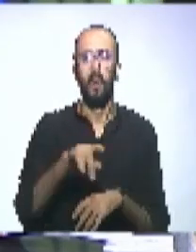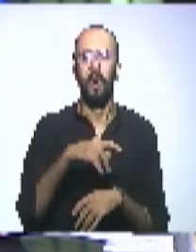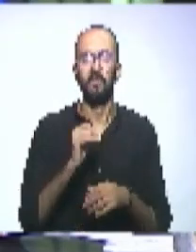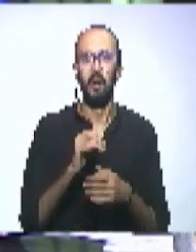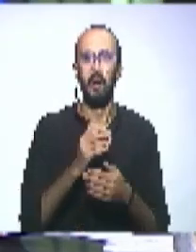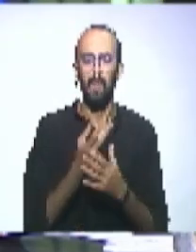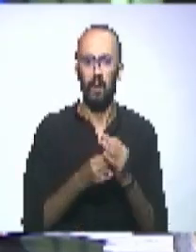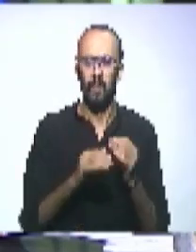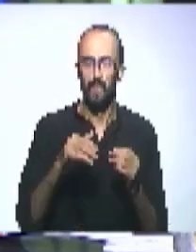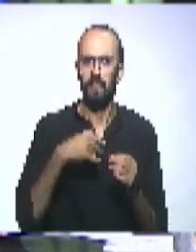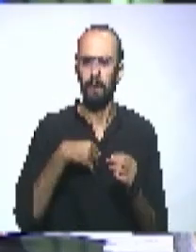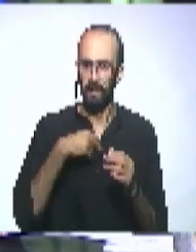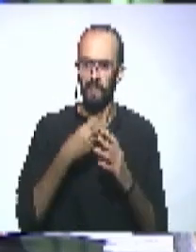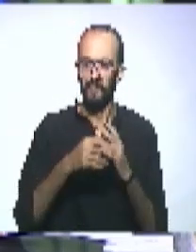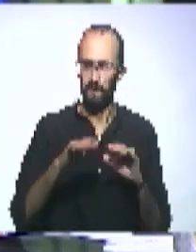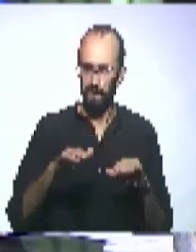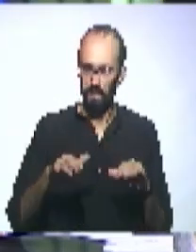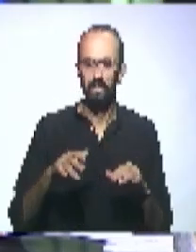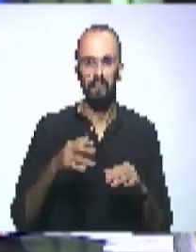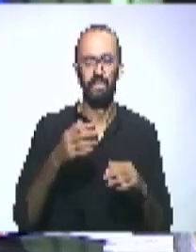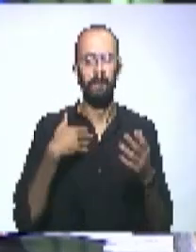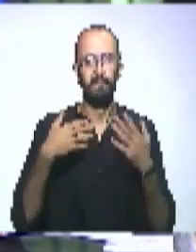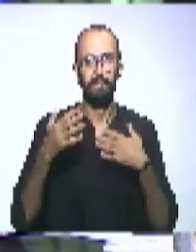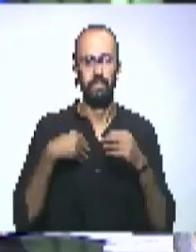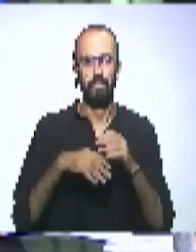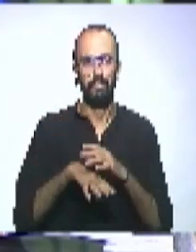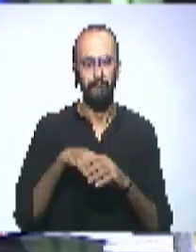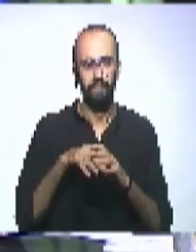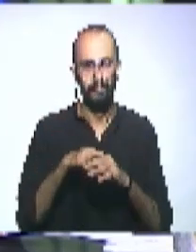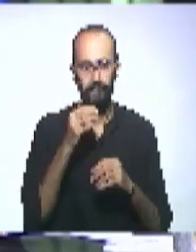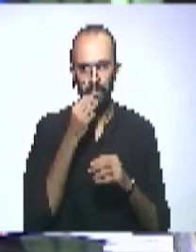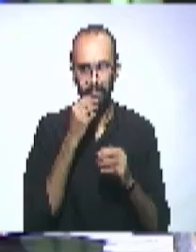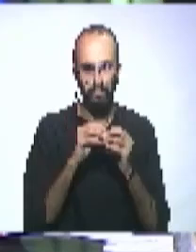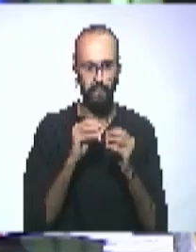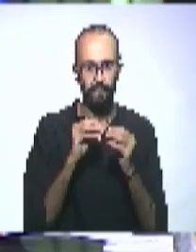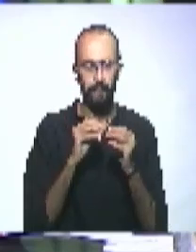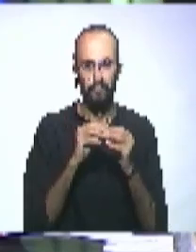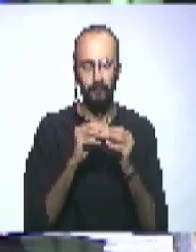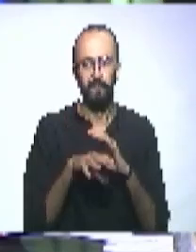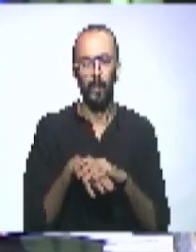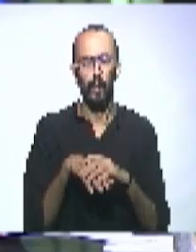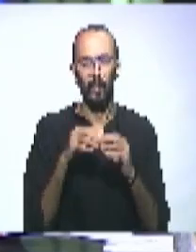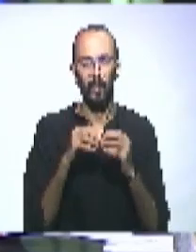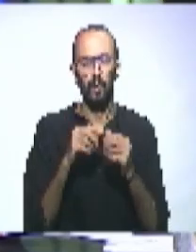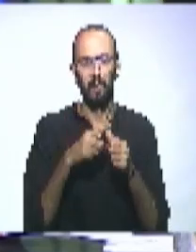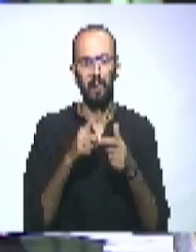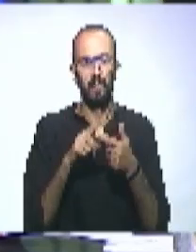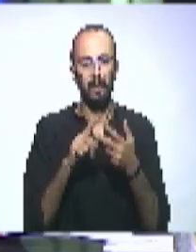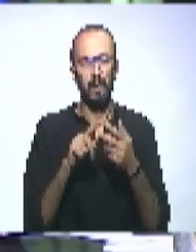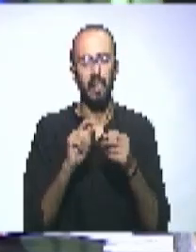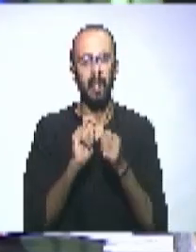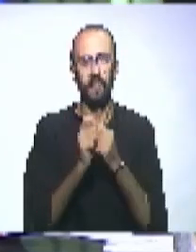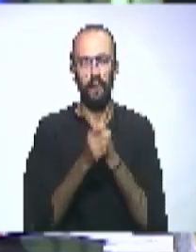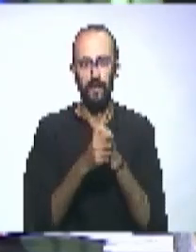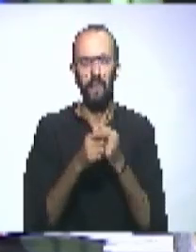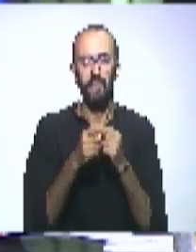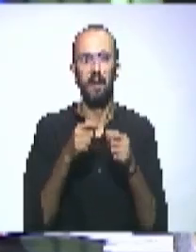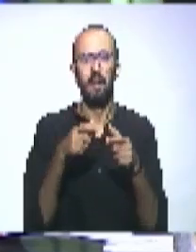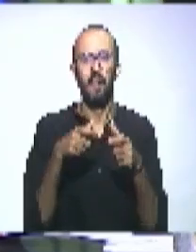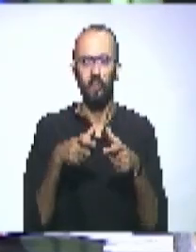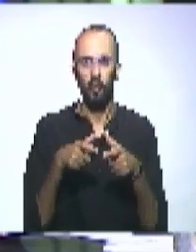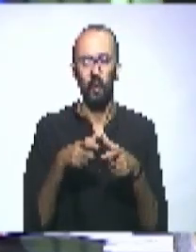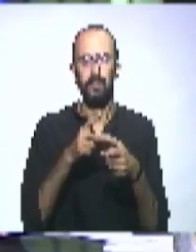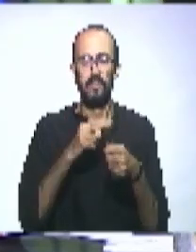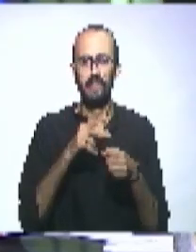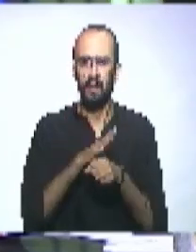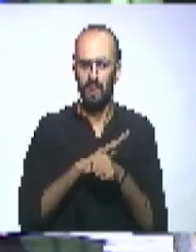انا عندي ولاد زيكم بالزبط وبيتطلب مني نفس الكلام. احنا عملنا اللانشون الفراخ وعملنا البلوبيف اللحمة، وكنا قبل كده